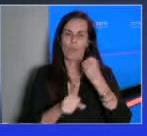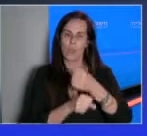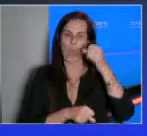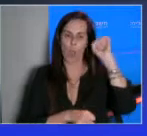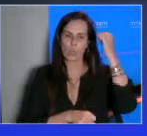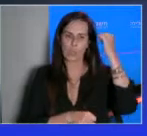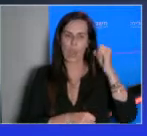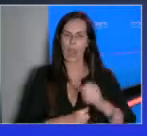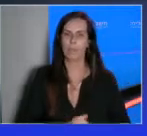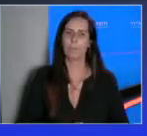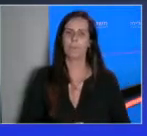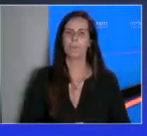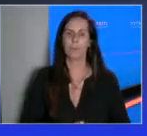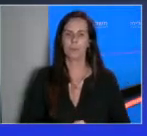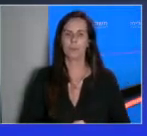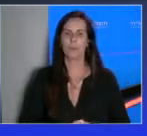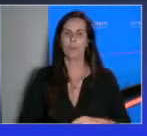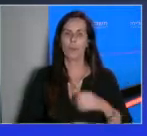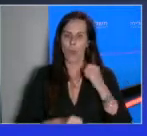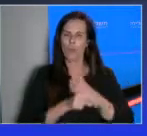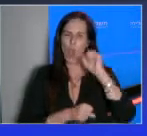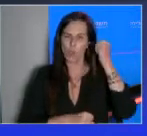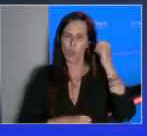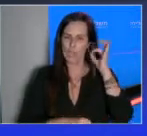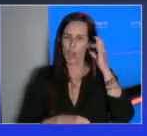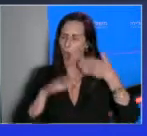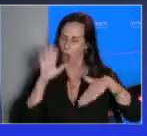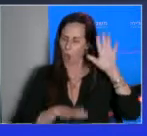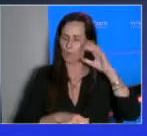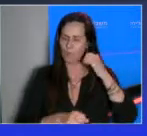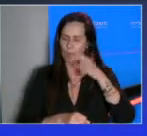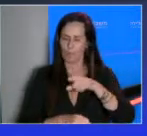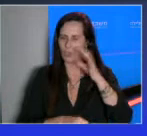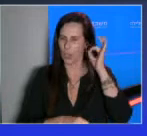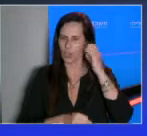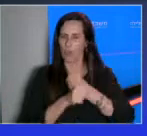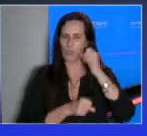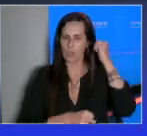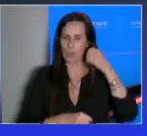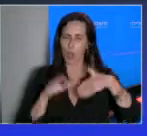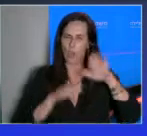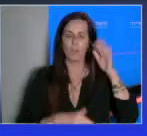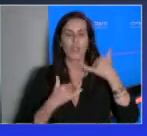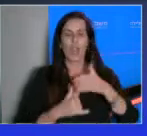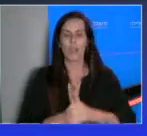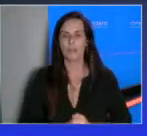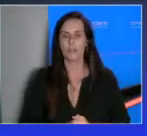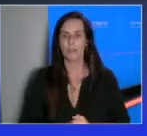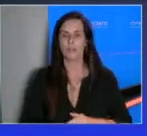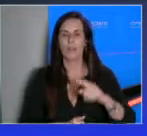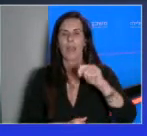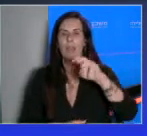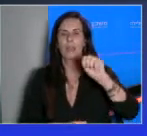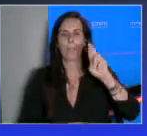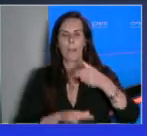העובדים הסוציאליים והעובדות הסוציאליות, צריך להגיד בעצם עובדות סוציאליות, כי רוב האנשים שנמצאות שם הן עובדות סוציאליות. איתנו על הקו תמר